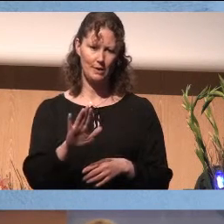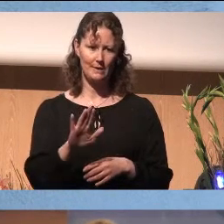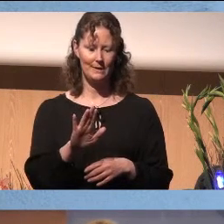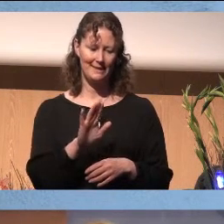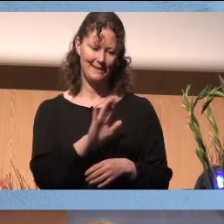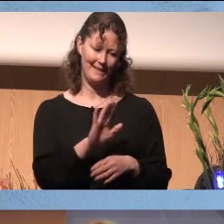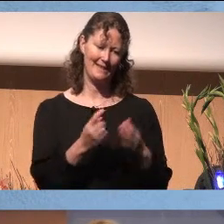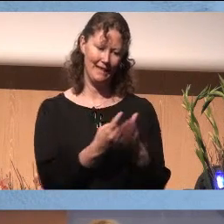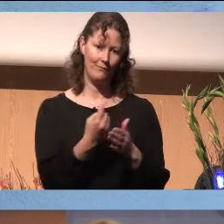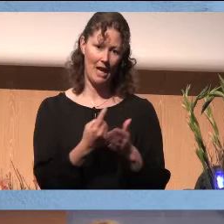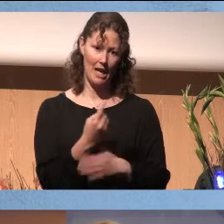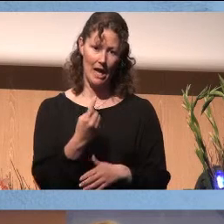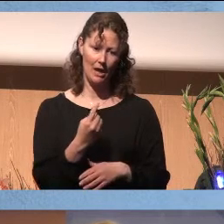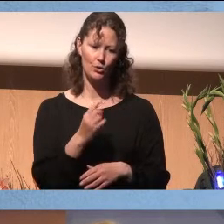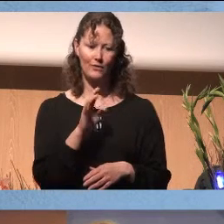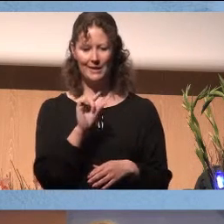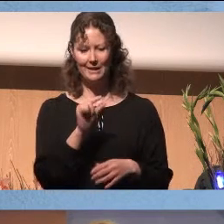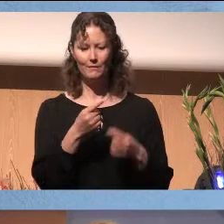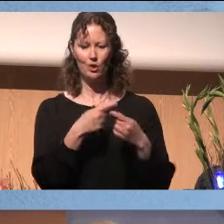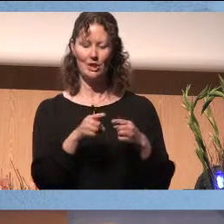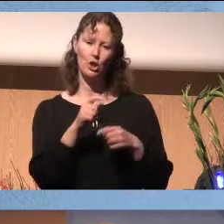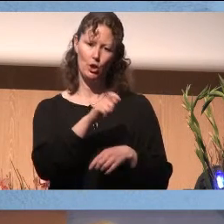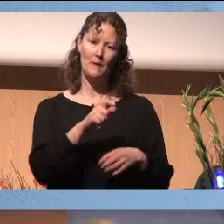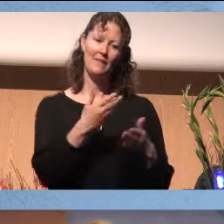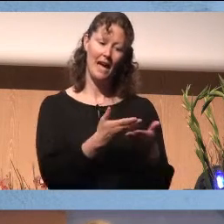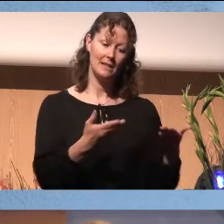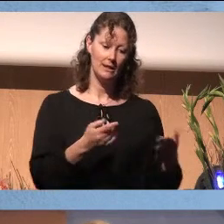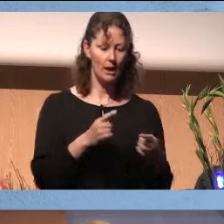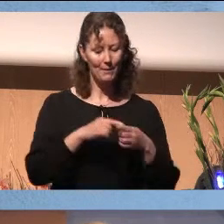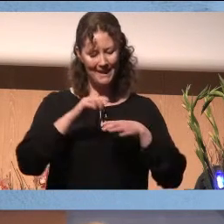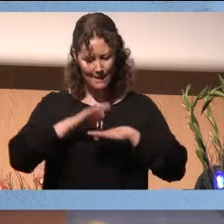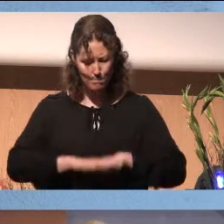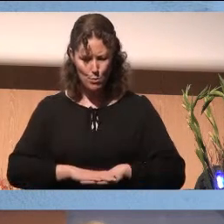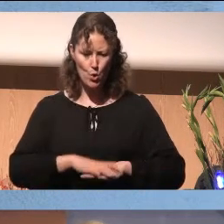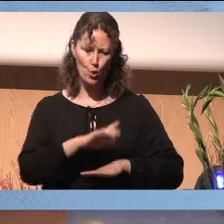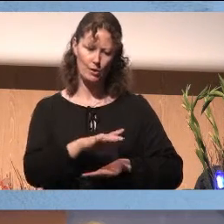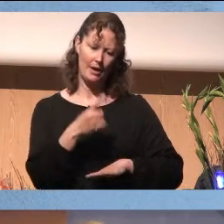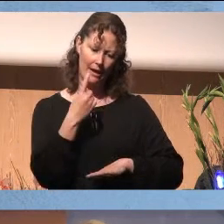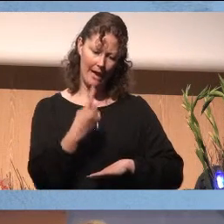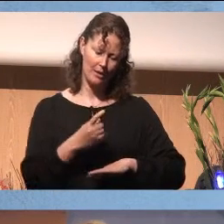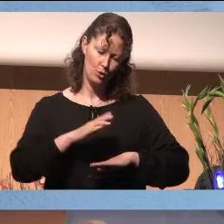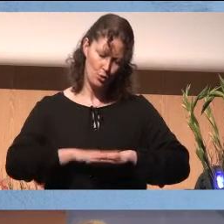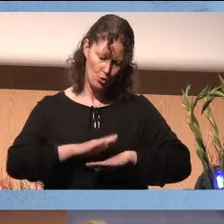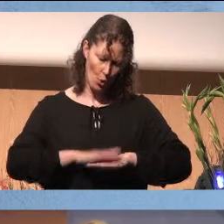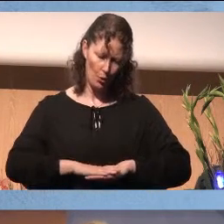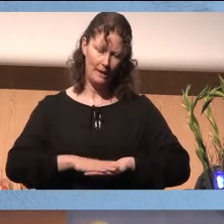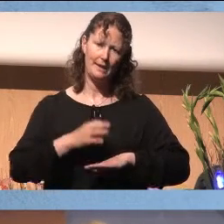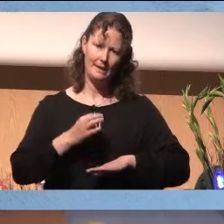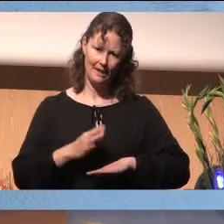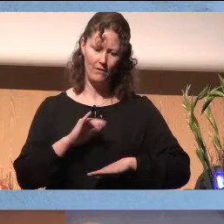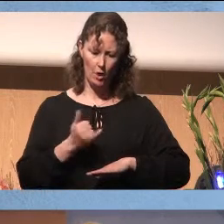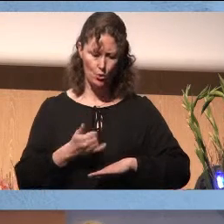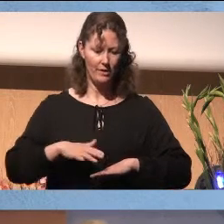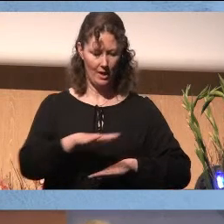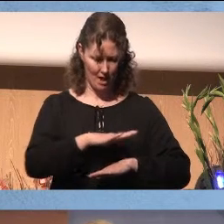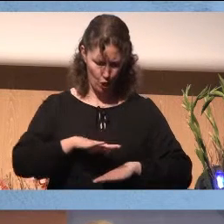tilfellene, så vil det være litt ulike typer tjenester, men i bunnen så ligger liksom en helt grunnleggende ting. Det